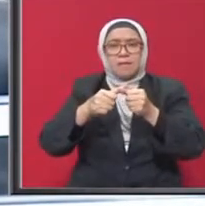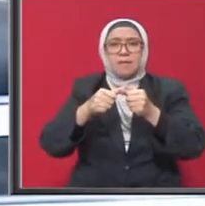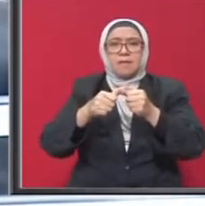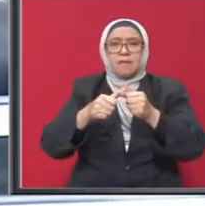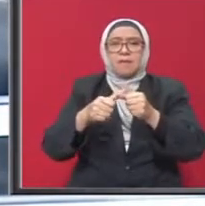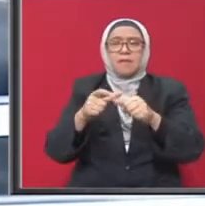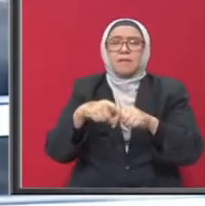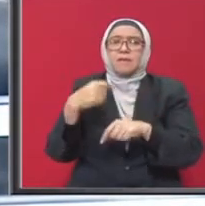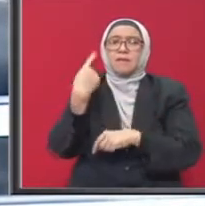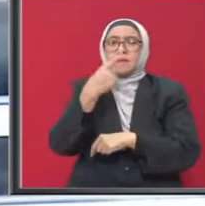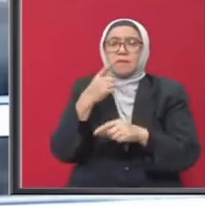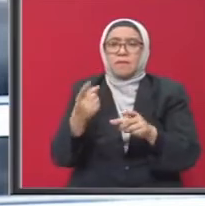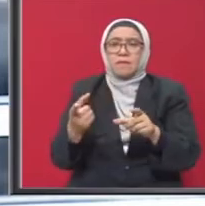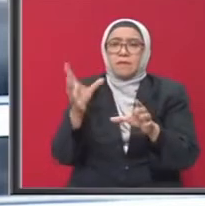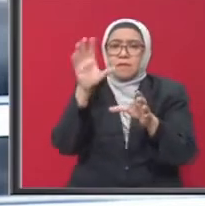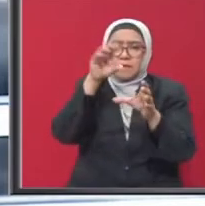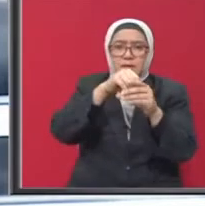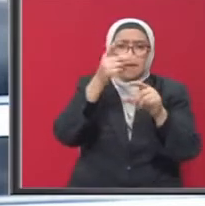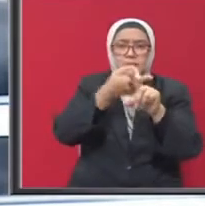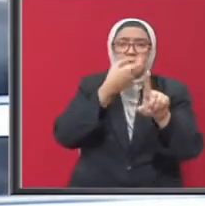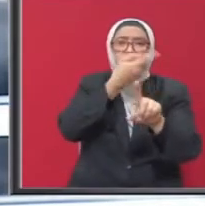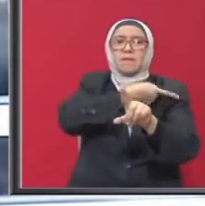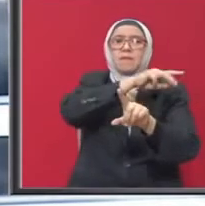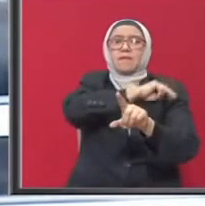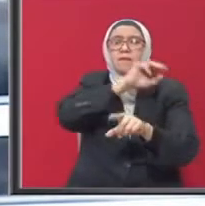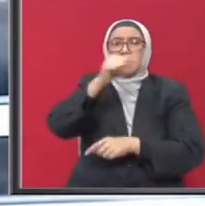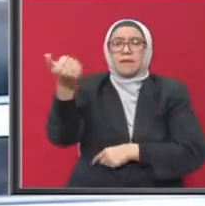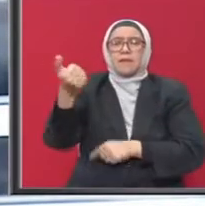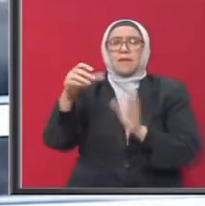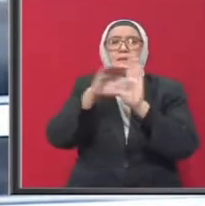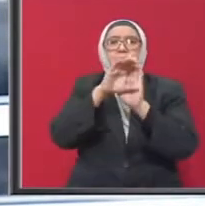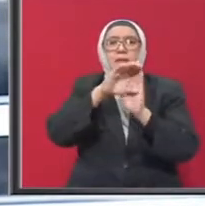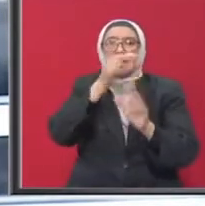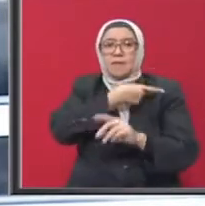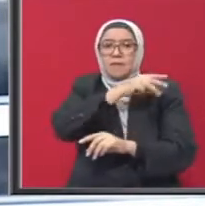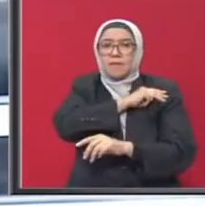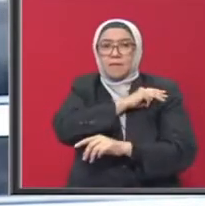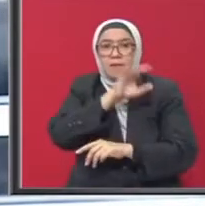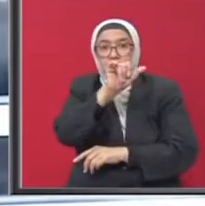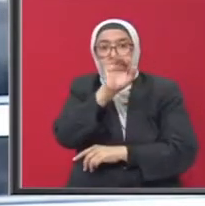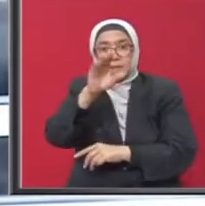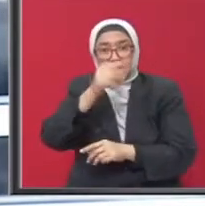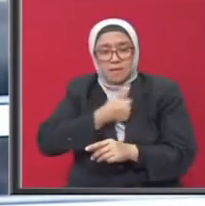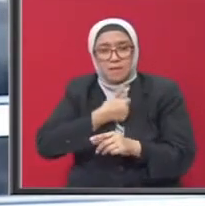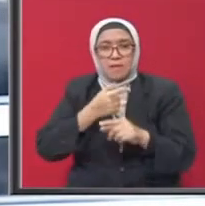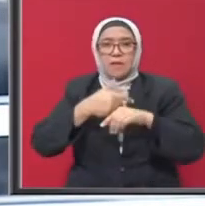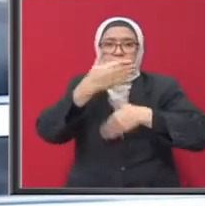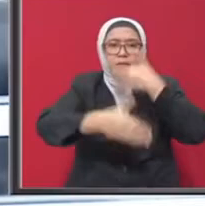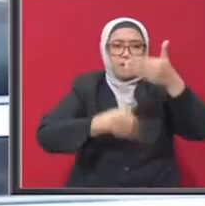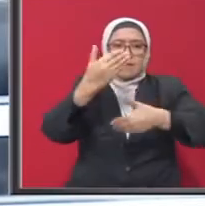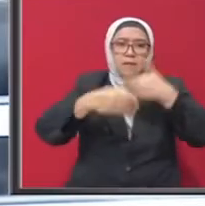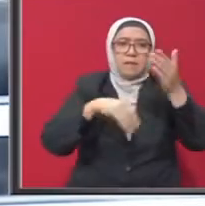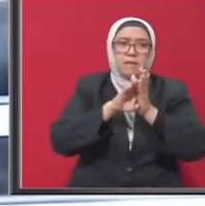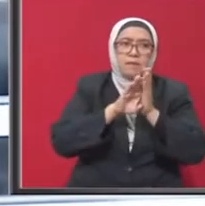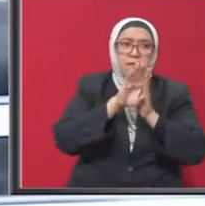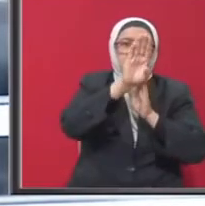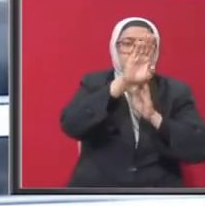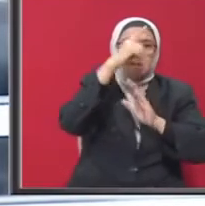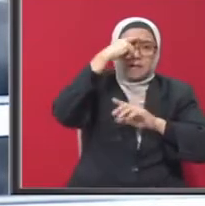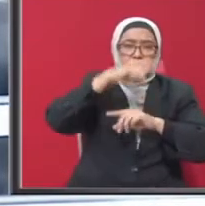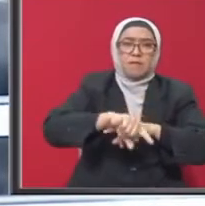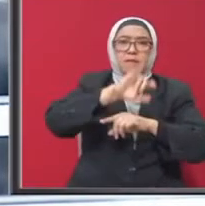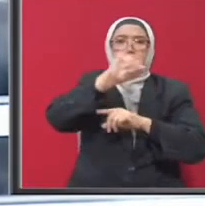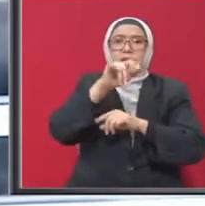di pada Kementerian lain kementerian-kementerian seperti kematian yang berhormat proses pembangunan peningkatan perjawatan